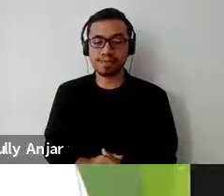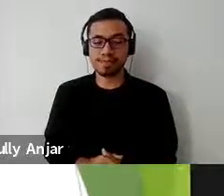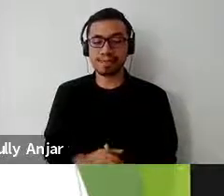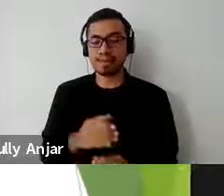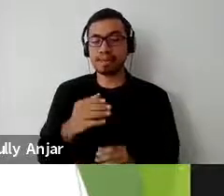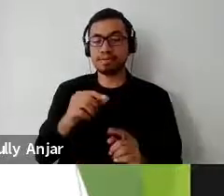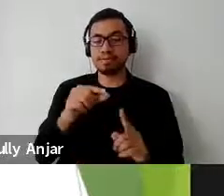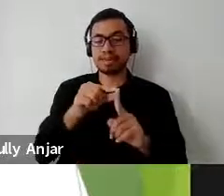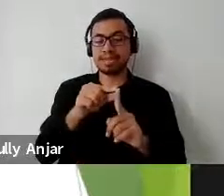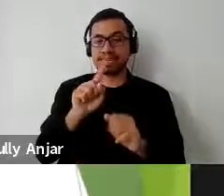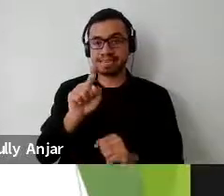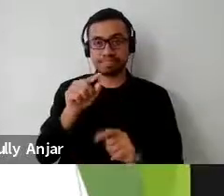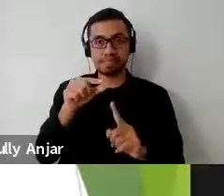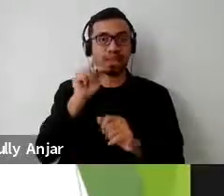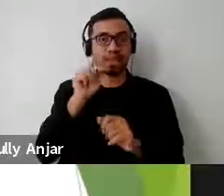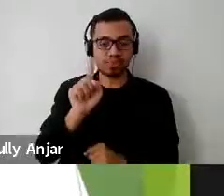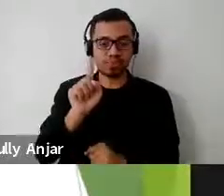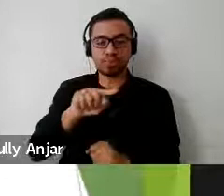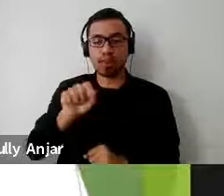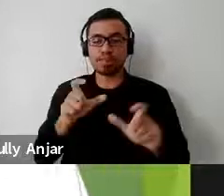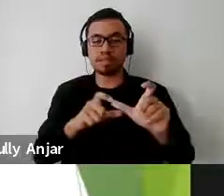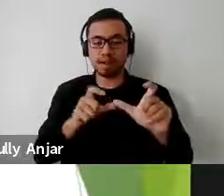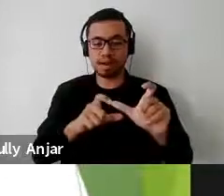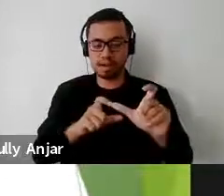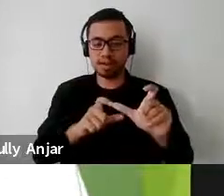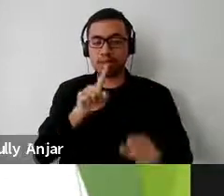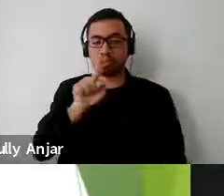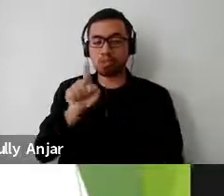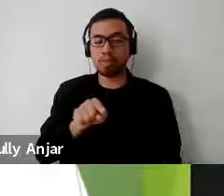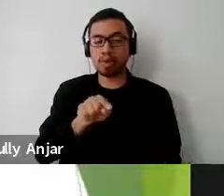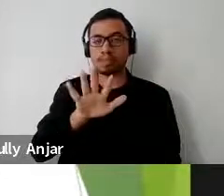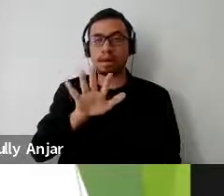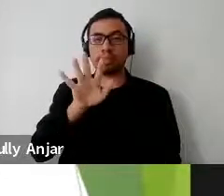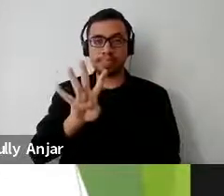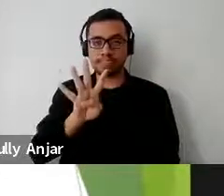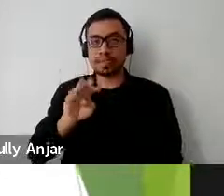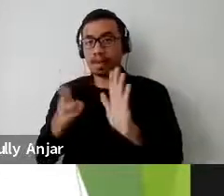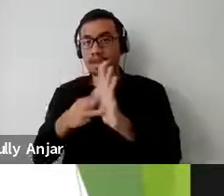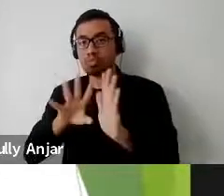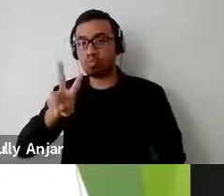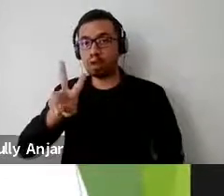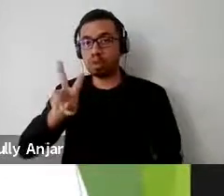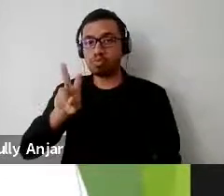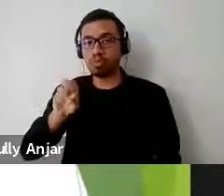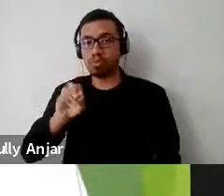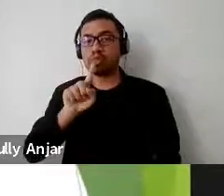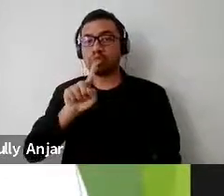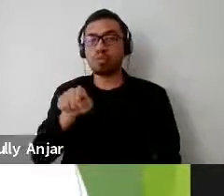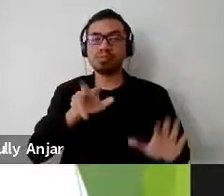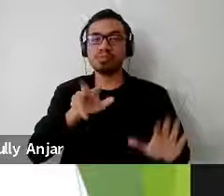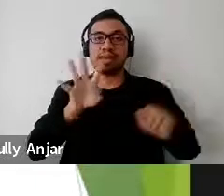di September 2019 1,54 dan di Maret 2020 adalah 1,94.